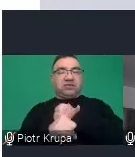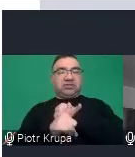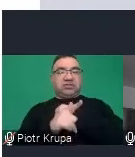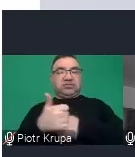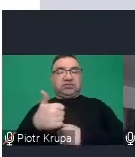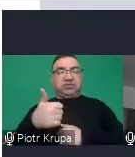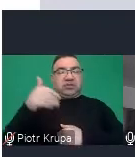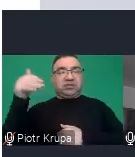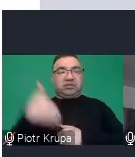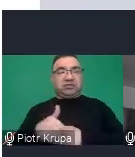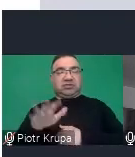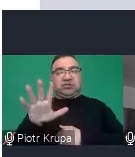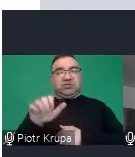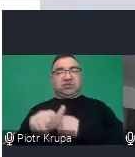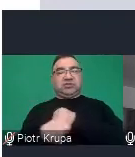71 568